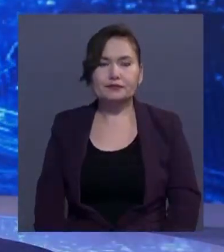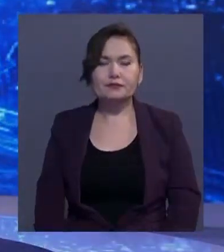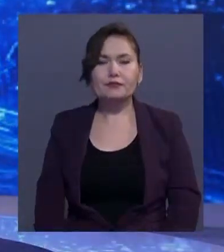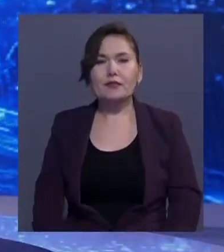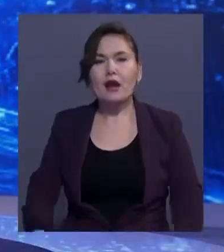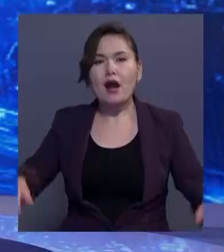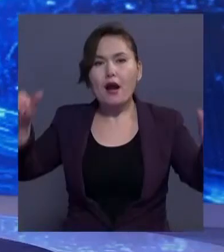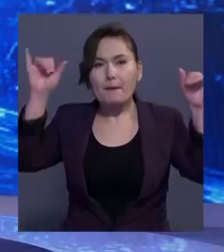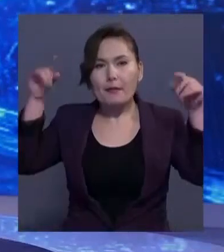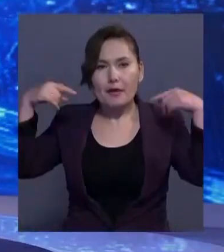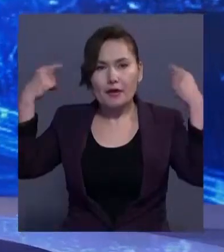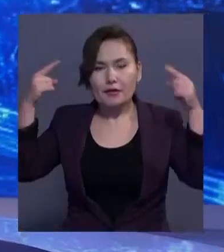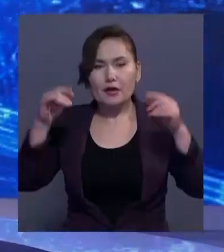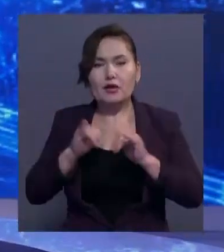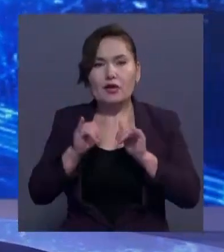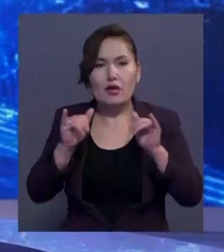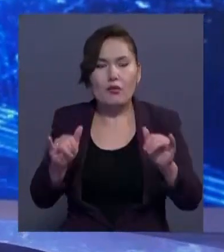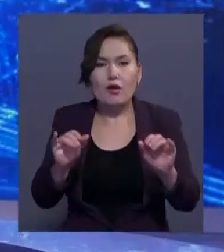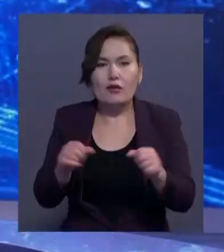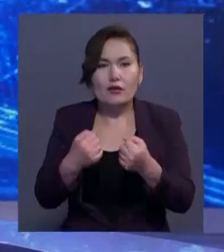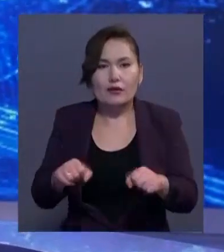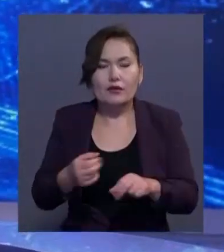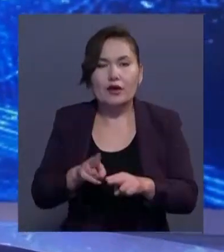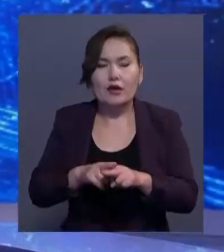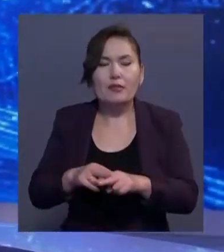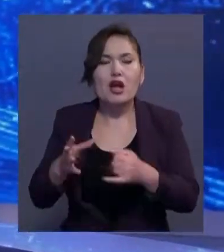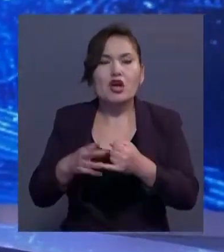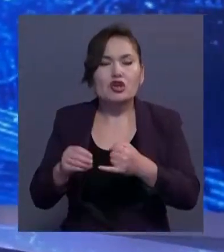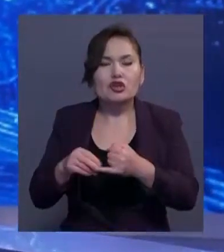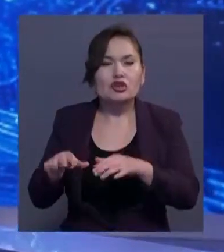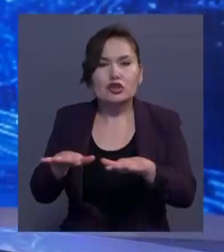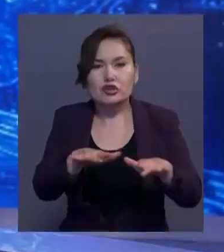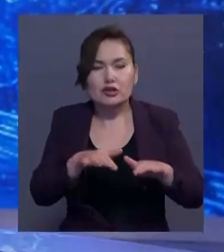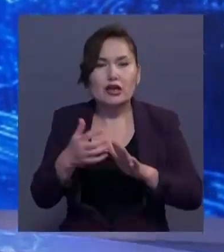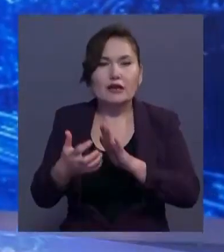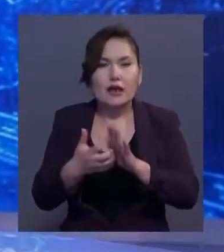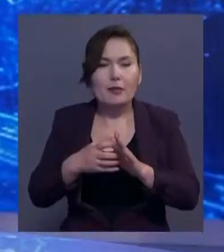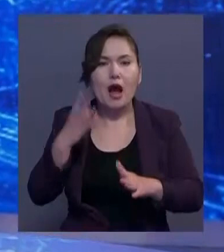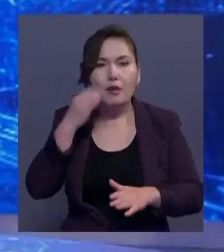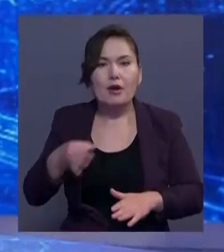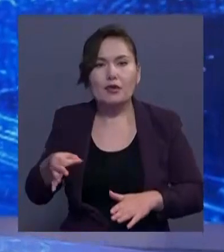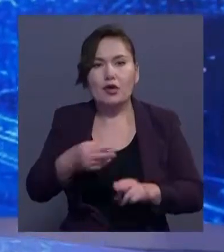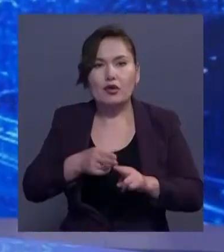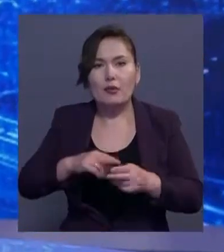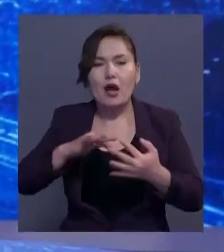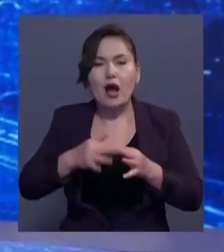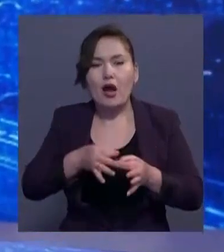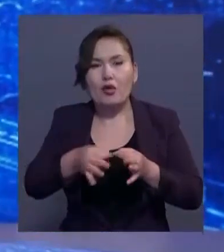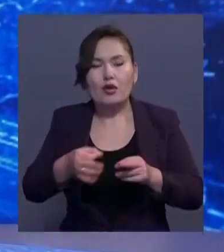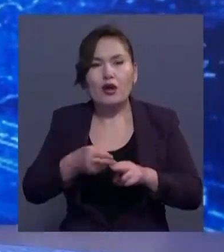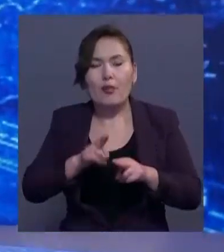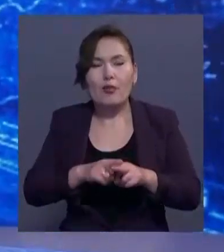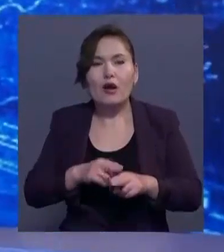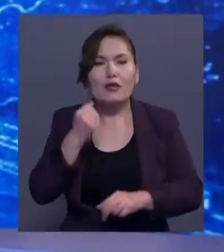Мал басын көбейту мүмкін емес, себебі жайылым тапшы. Алматы облысындағы Шырын ауылының шаруалары осылай